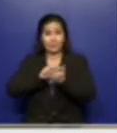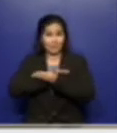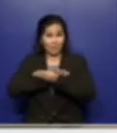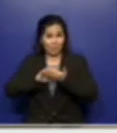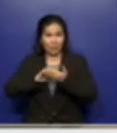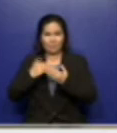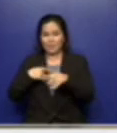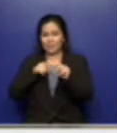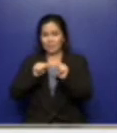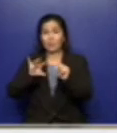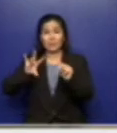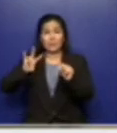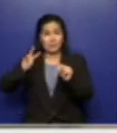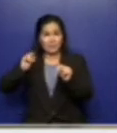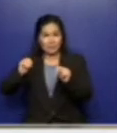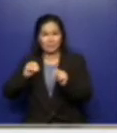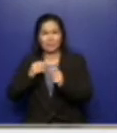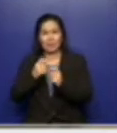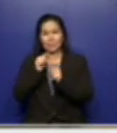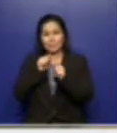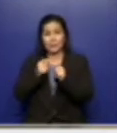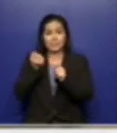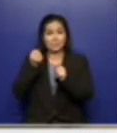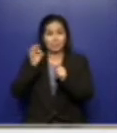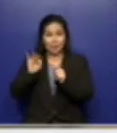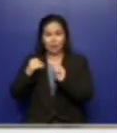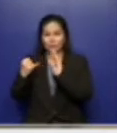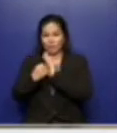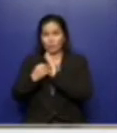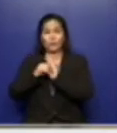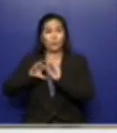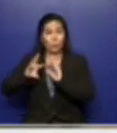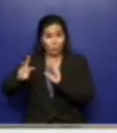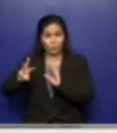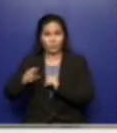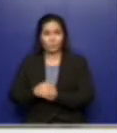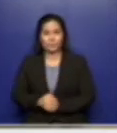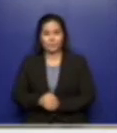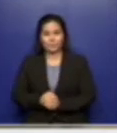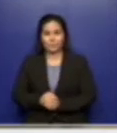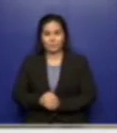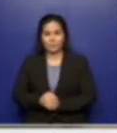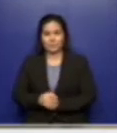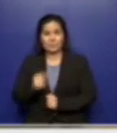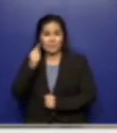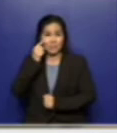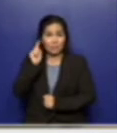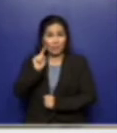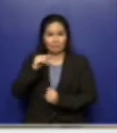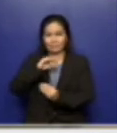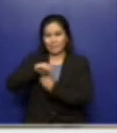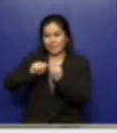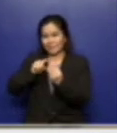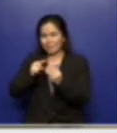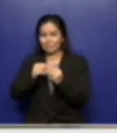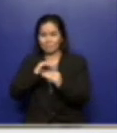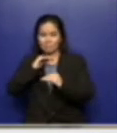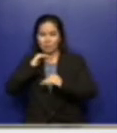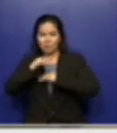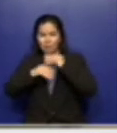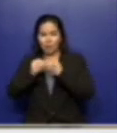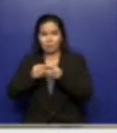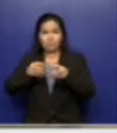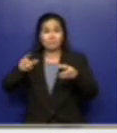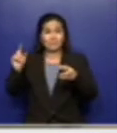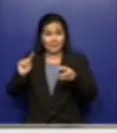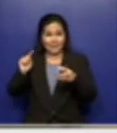ตำบล19อำเภอ6จังหวัดนะครับท่านลองคิดดูว่าจะเกิดเศรษฐกิจมหาศาลขนาดไหนส